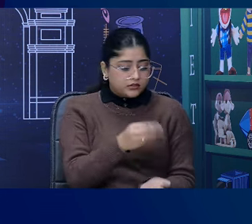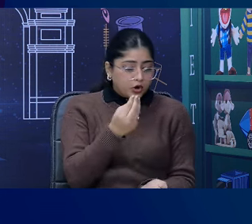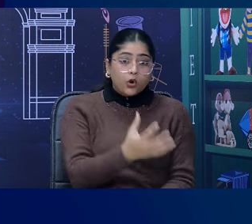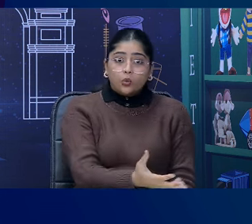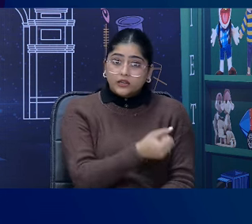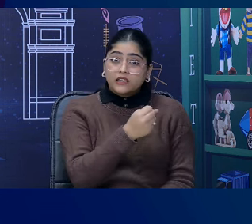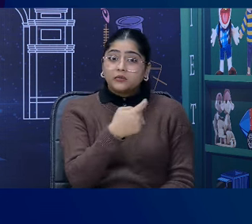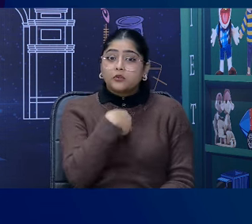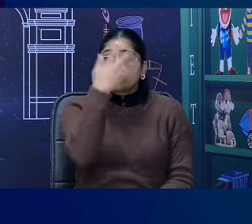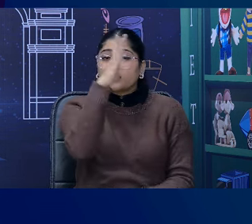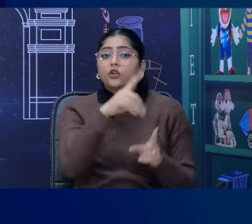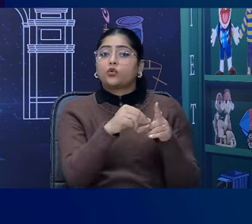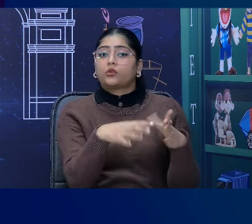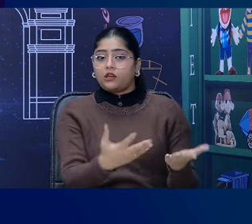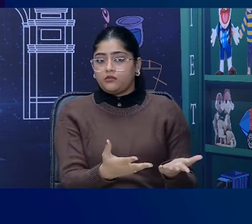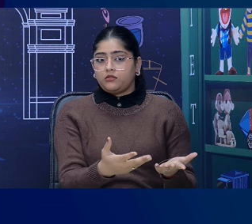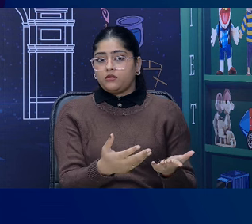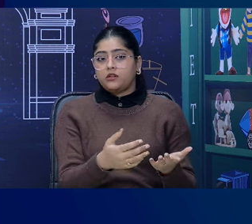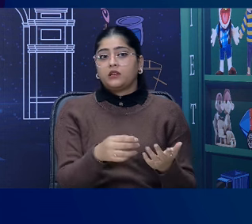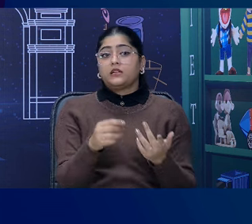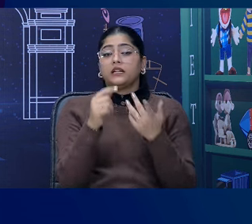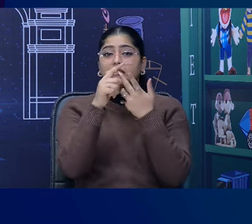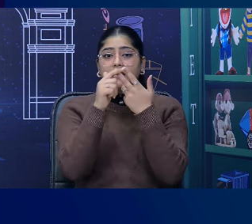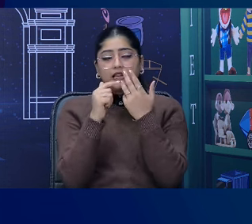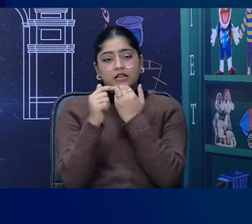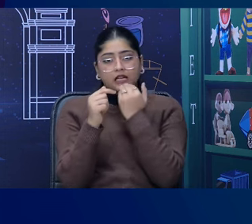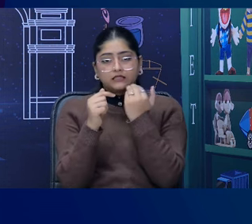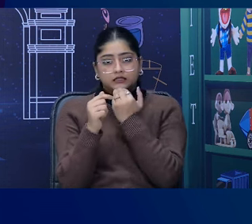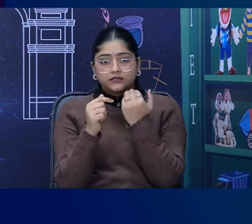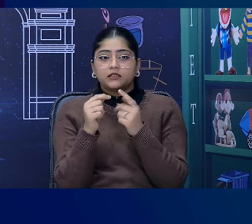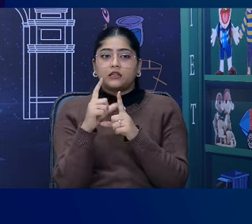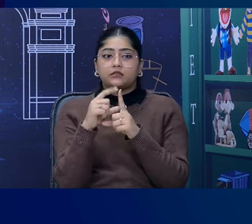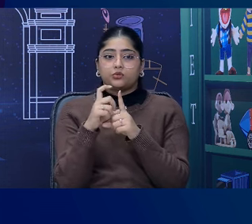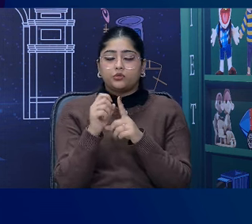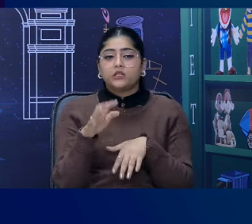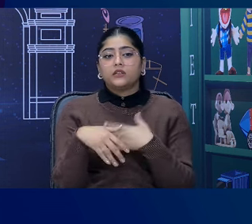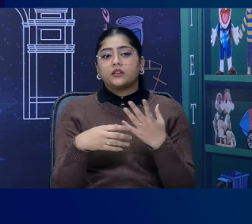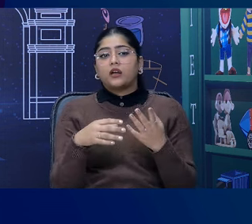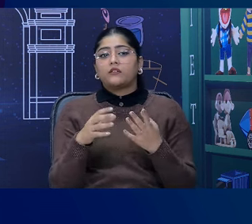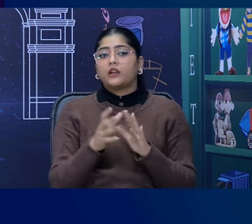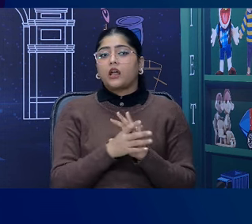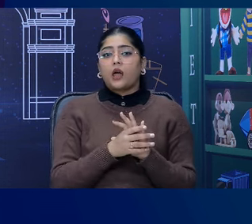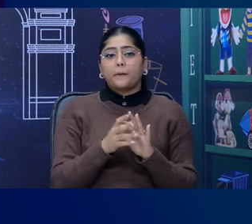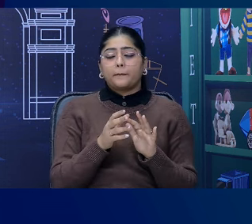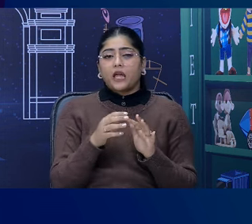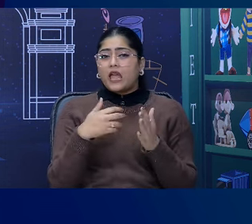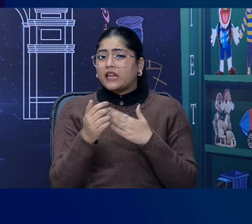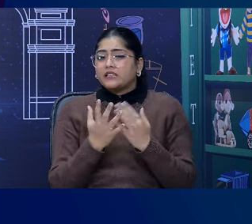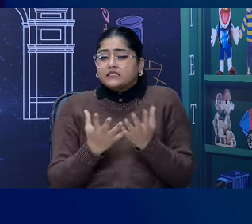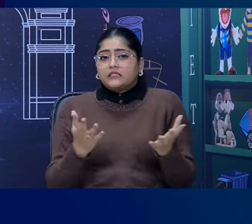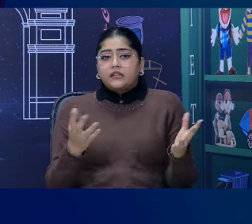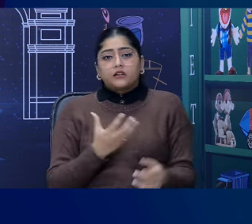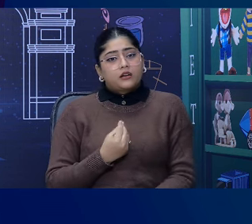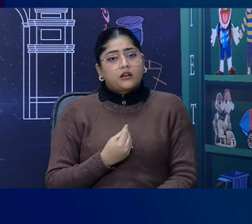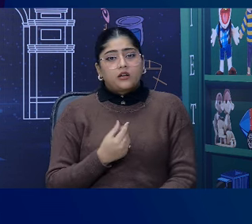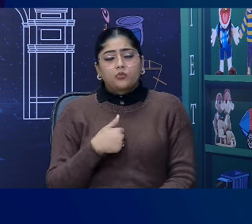बाइटिस है हाइपोकांड्रिया बिना किसी चीज का डर बिना मालूम है कि नहीं समझ आ रहा कि क्यों हमें डर लग रहा